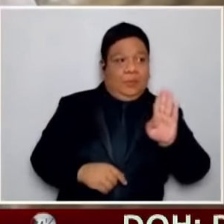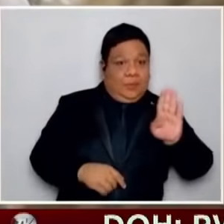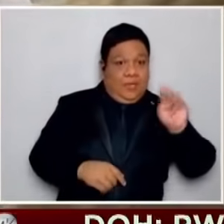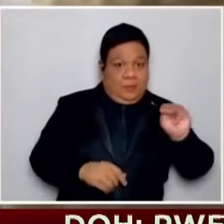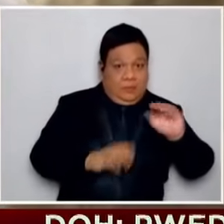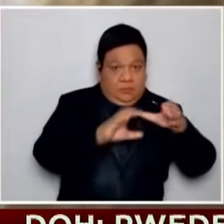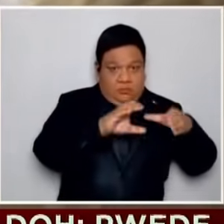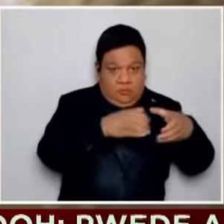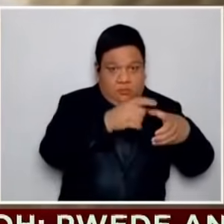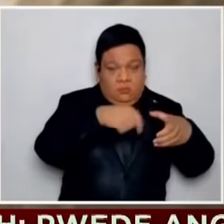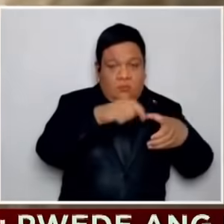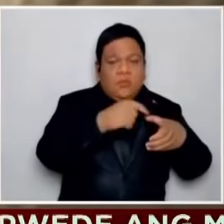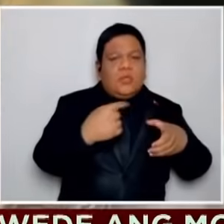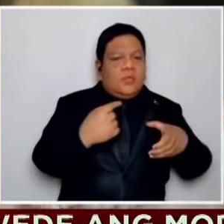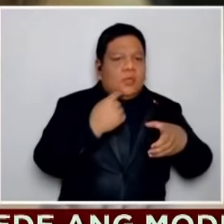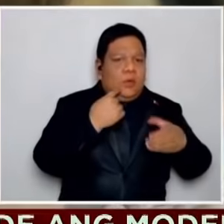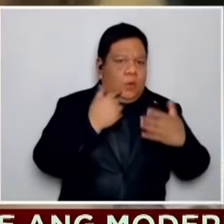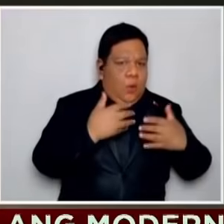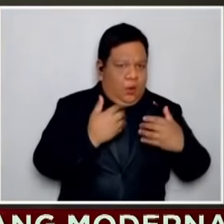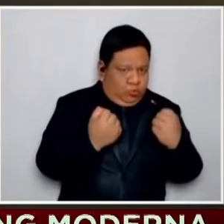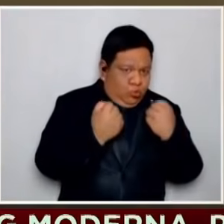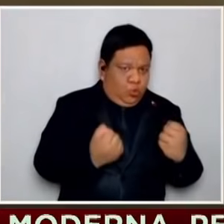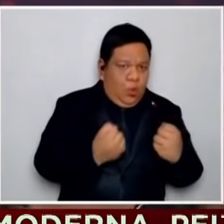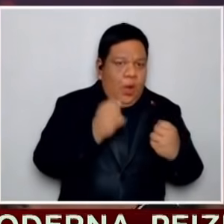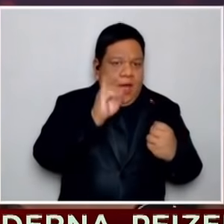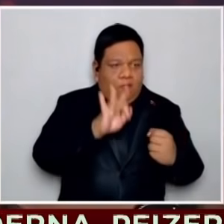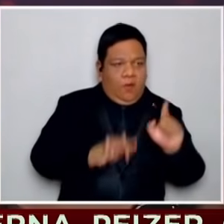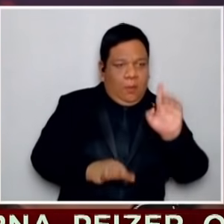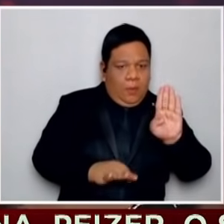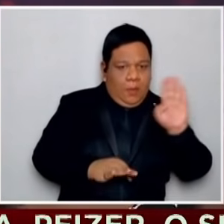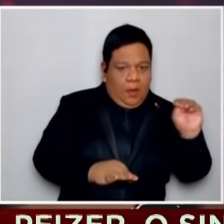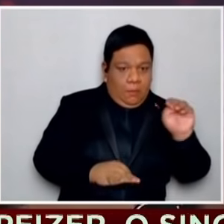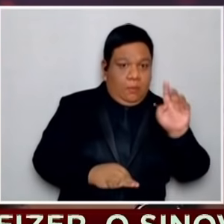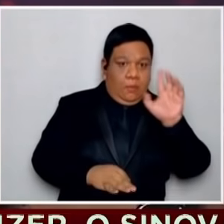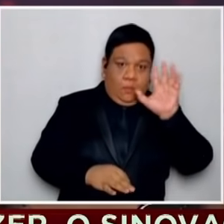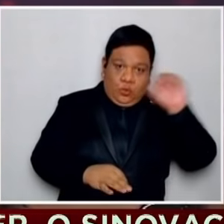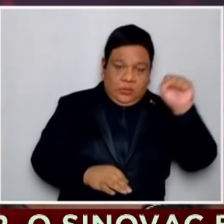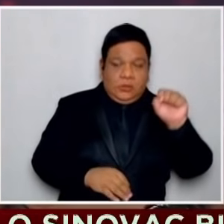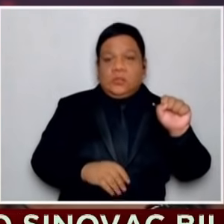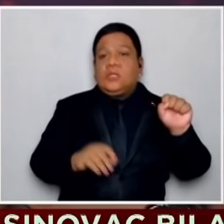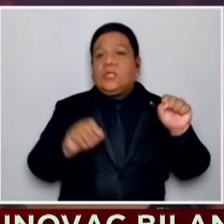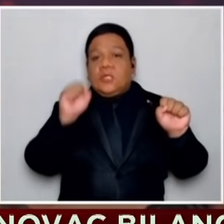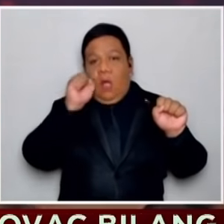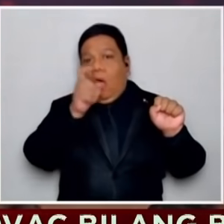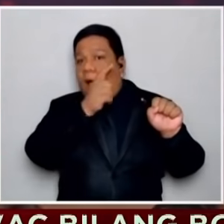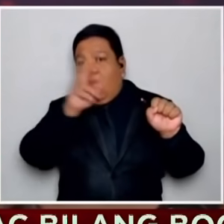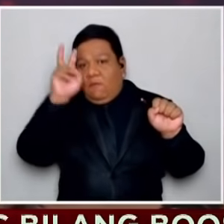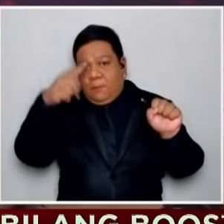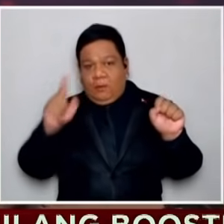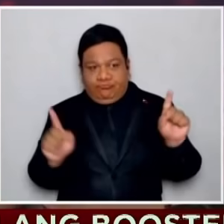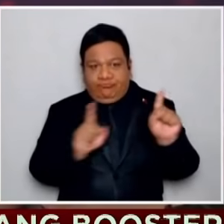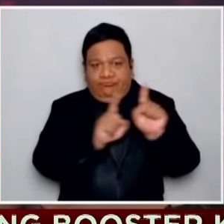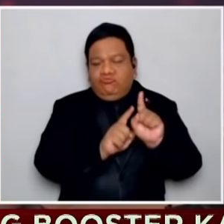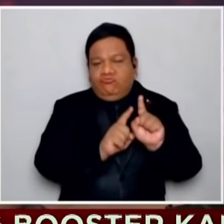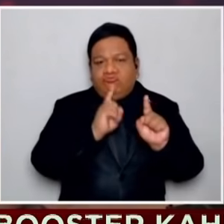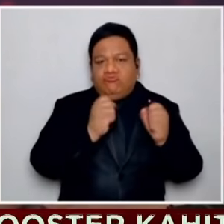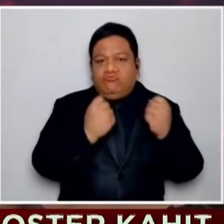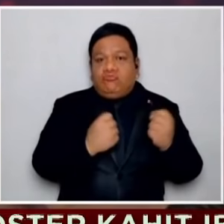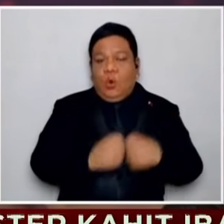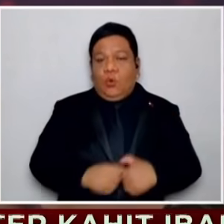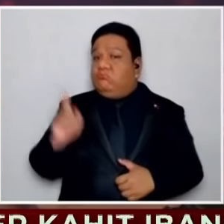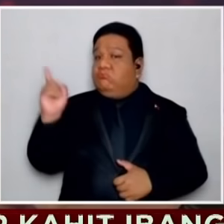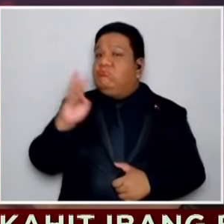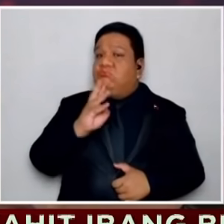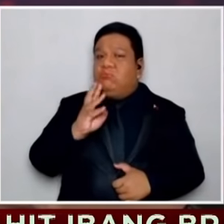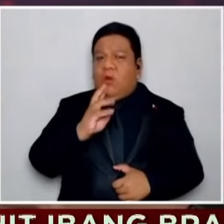malakas ang posibleng tambalan nila ni Mayor Sara. Malaking bagay yun sapagkat even other political analysts